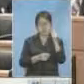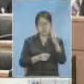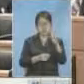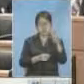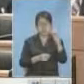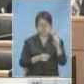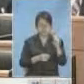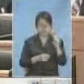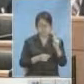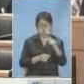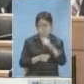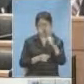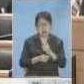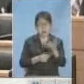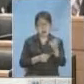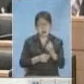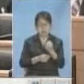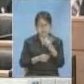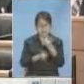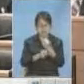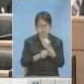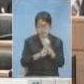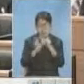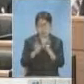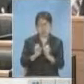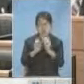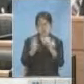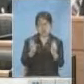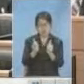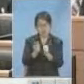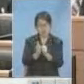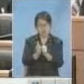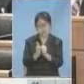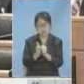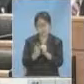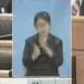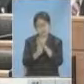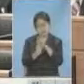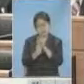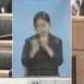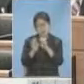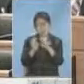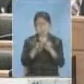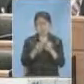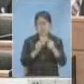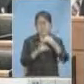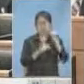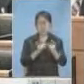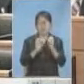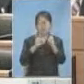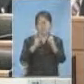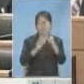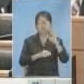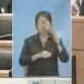รับเข้าไปแล้วก็ไปเป็นครูพี่เลี้ยงเขาก็ไม่ได้ใช้วุฒในเรื่องของวิชาชีพครูแต่เดี๋ยวนี้เ